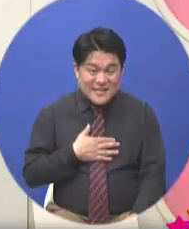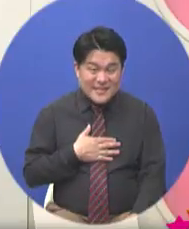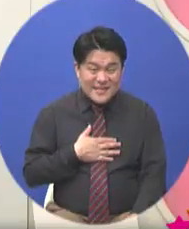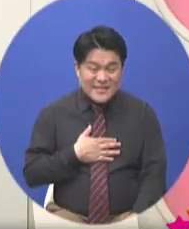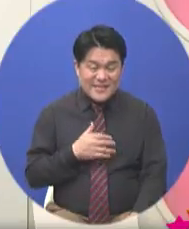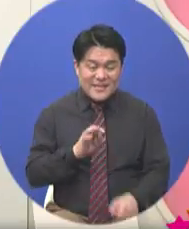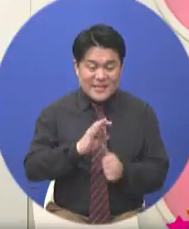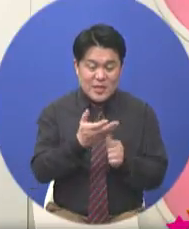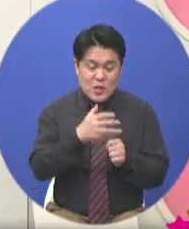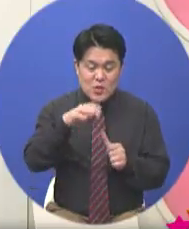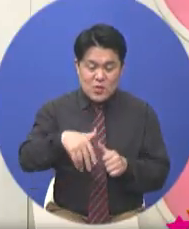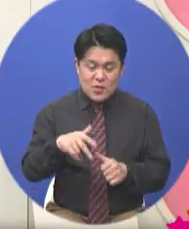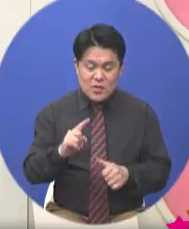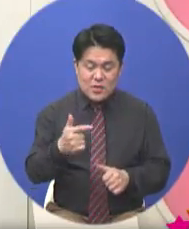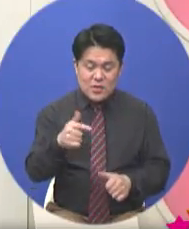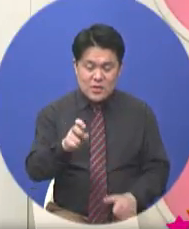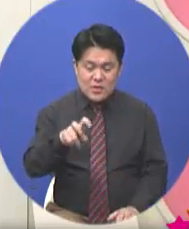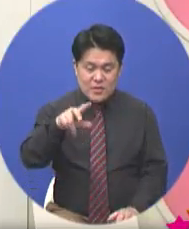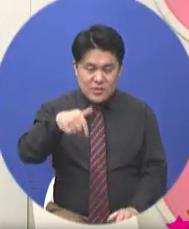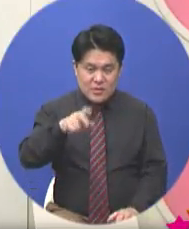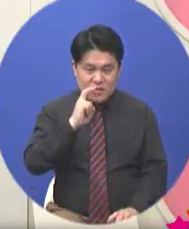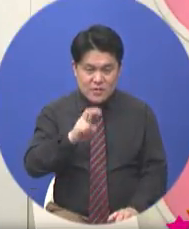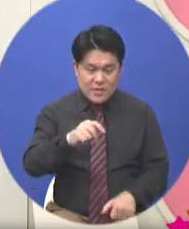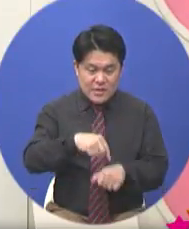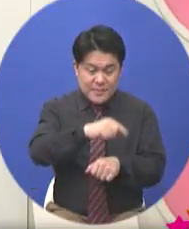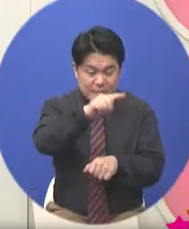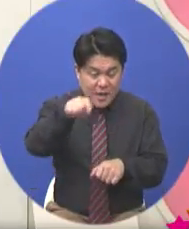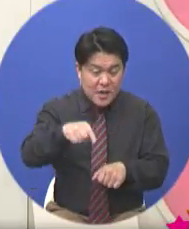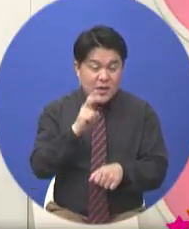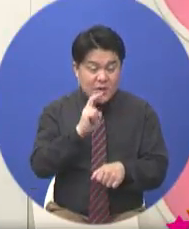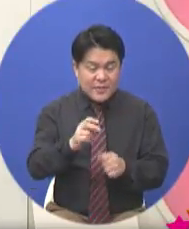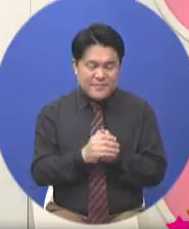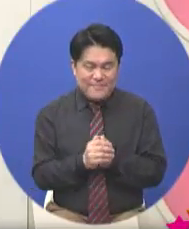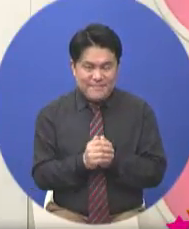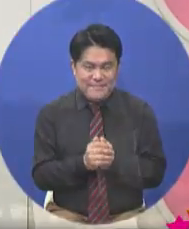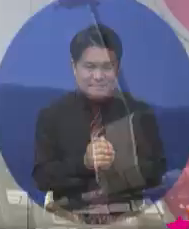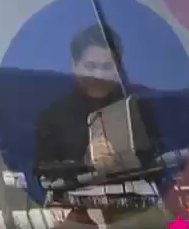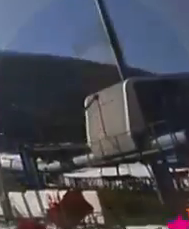네, 안양에서 전금숙 님이 부릅니다. 시계바늘.